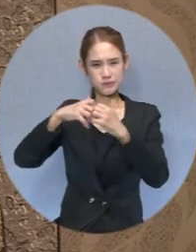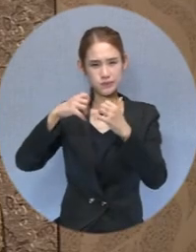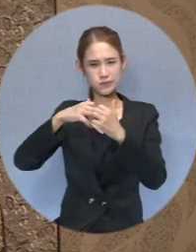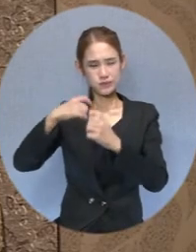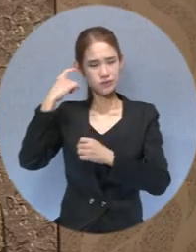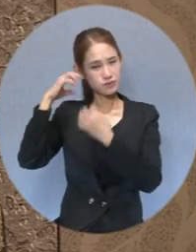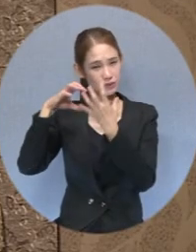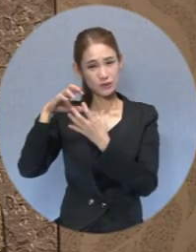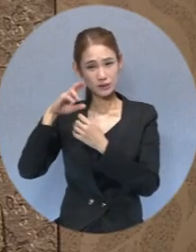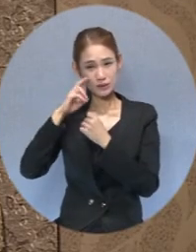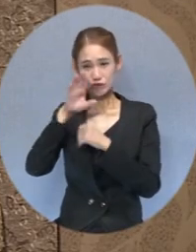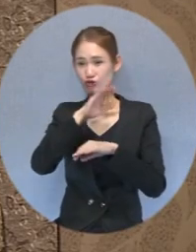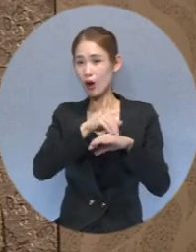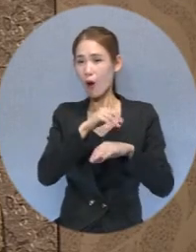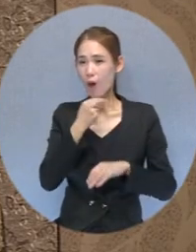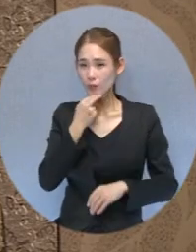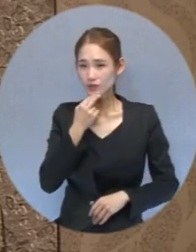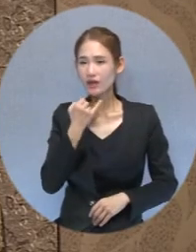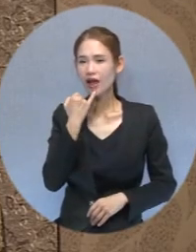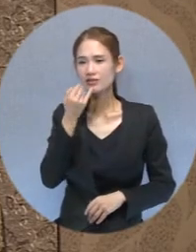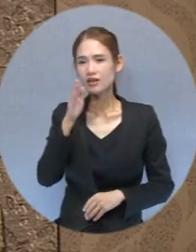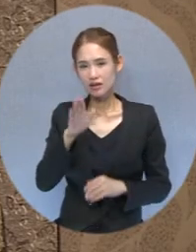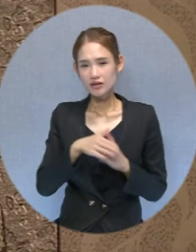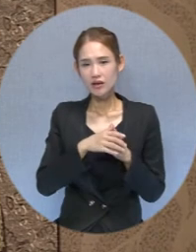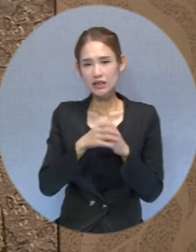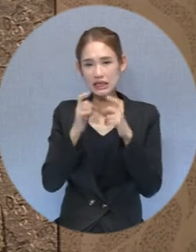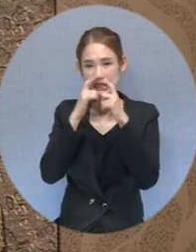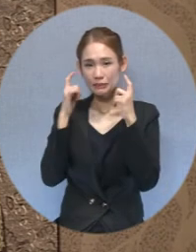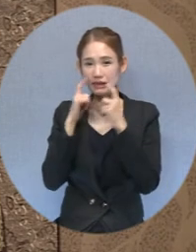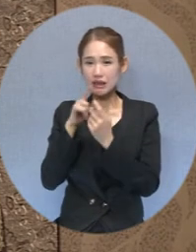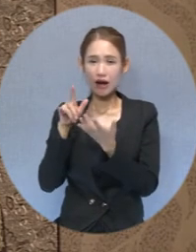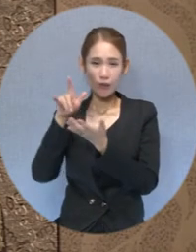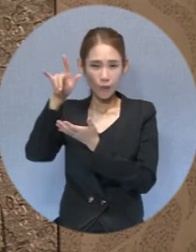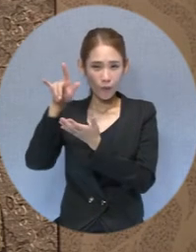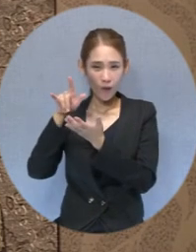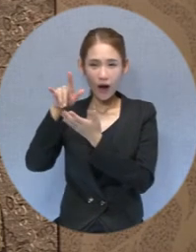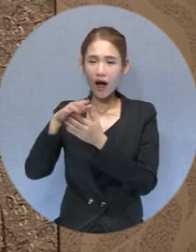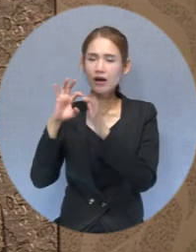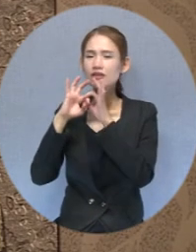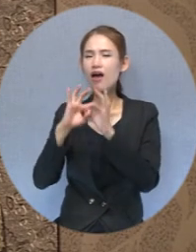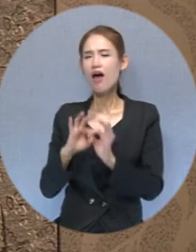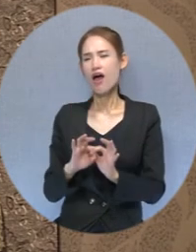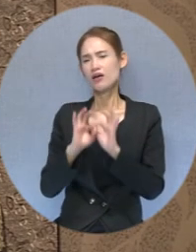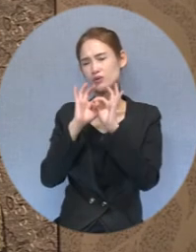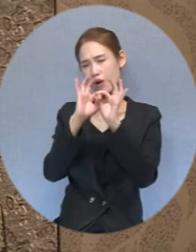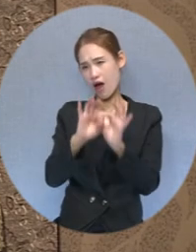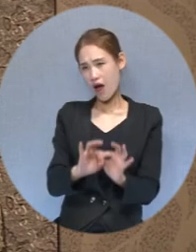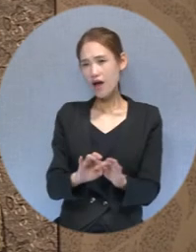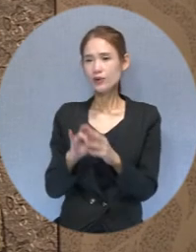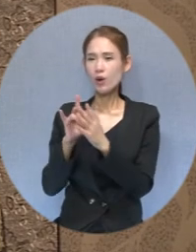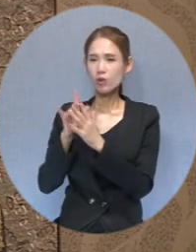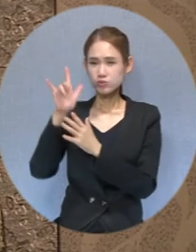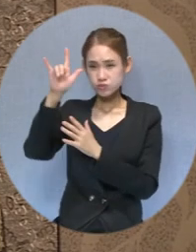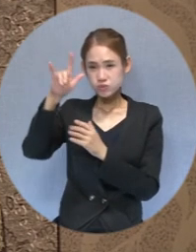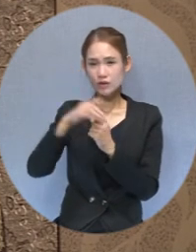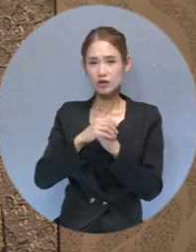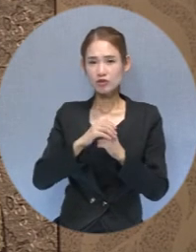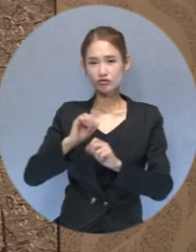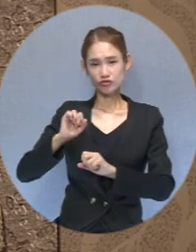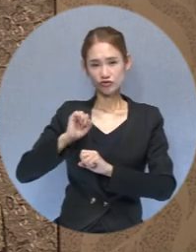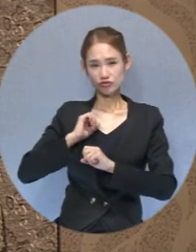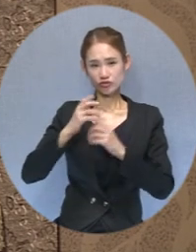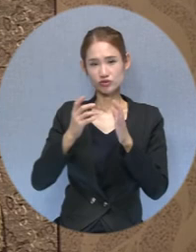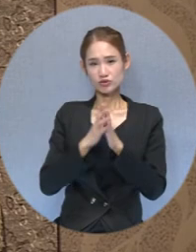근데 훈련이 없을 땐 좀 낫죠. 네. 민간공항은 끊임없이 예, 계속해서 뜨고 내리는 거고 군공항은 네.